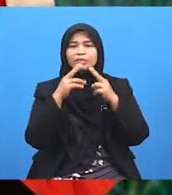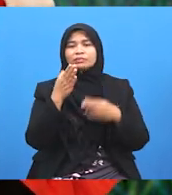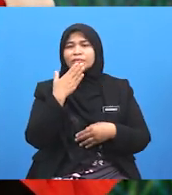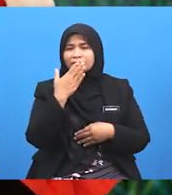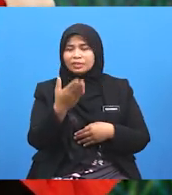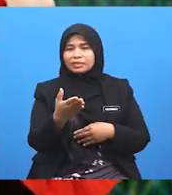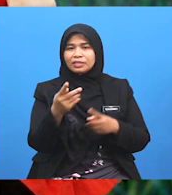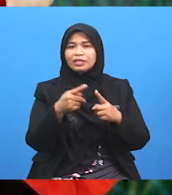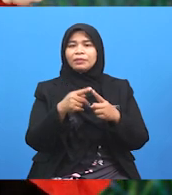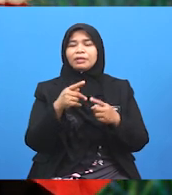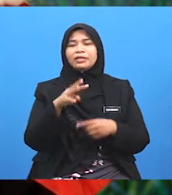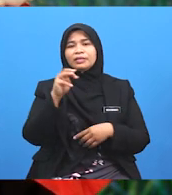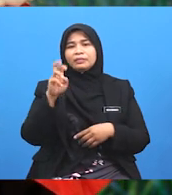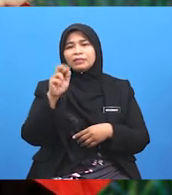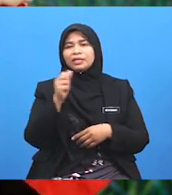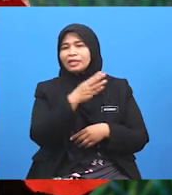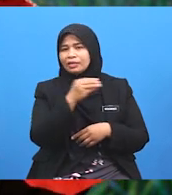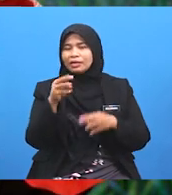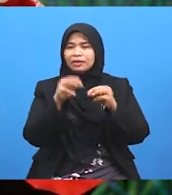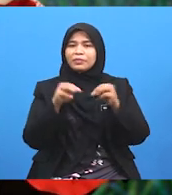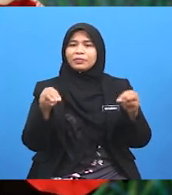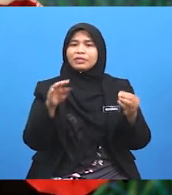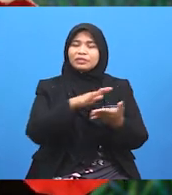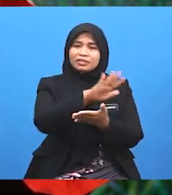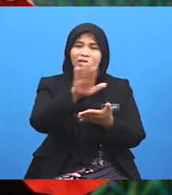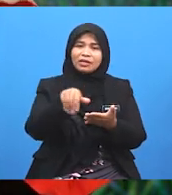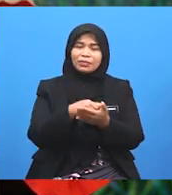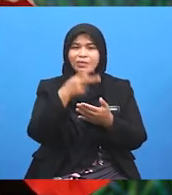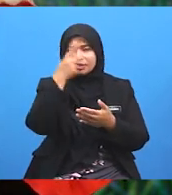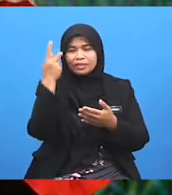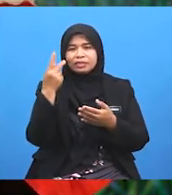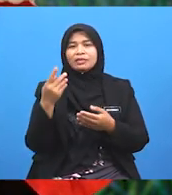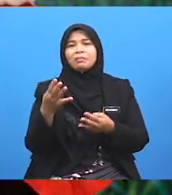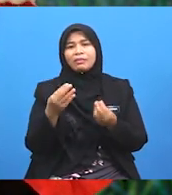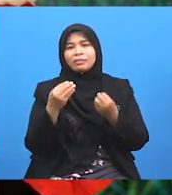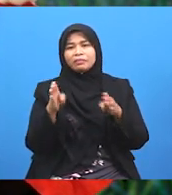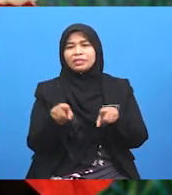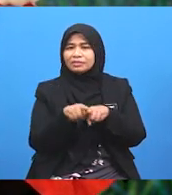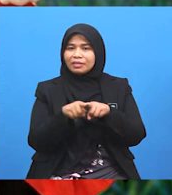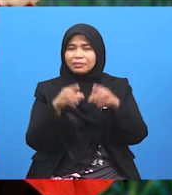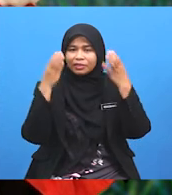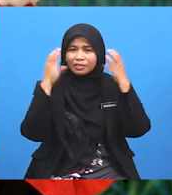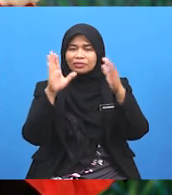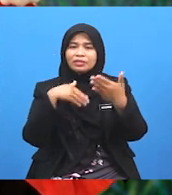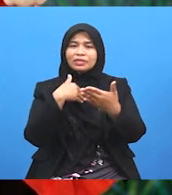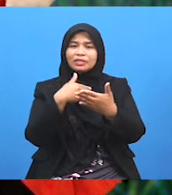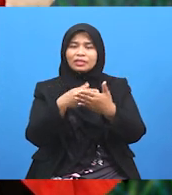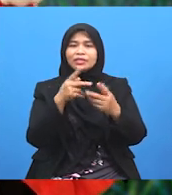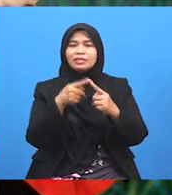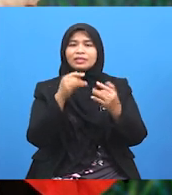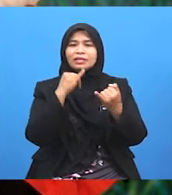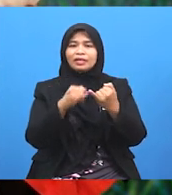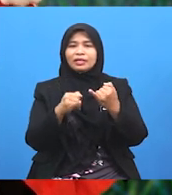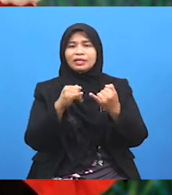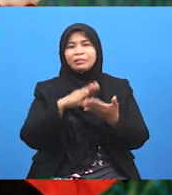ribuan terima kasih kepada Mira dan murid sekalian kerana sudi bersama cikgu sehingga akhir